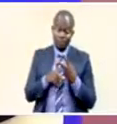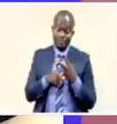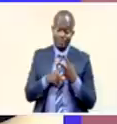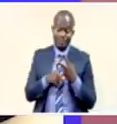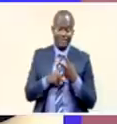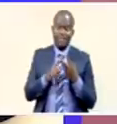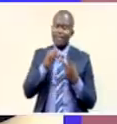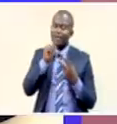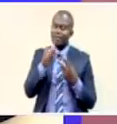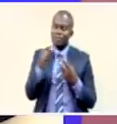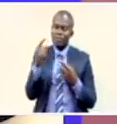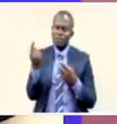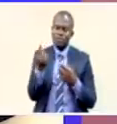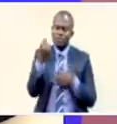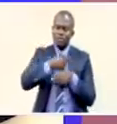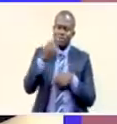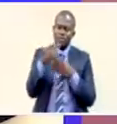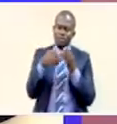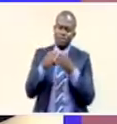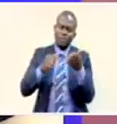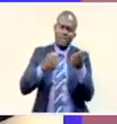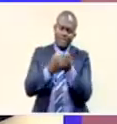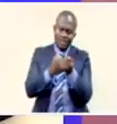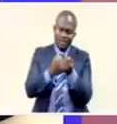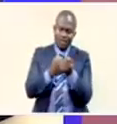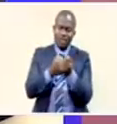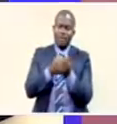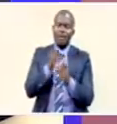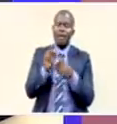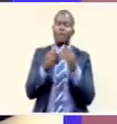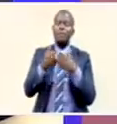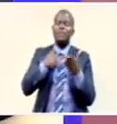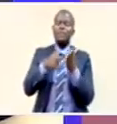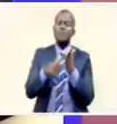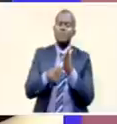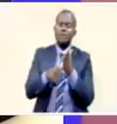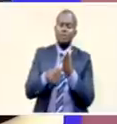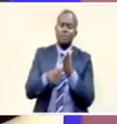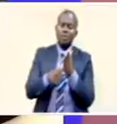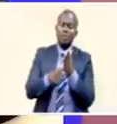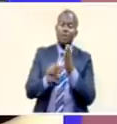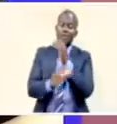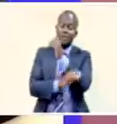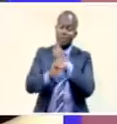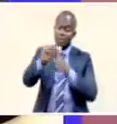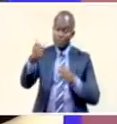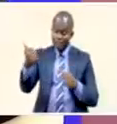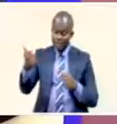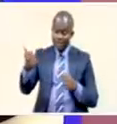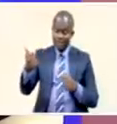ntabwo twigize na rimwe dushyigikira ababa bafitanye ibibazo n'ibyo bihugu bindi